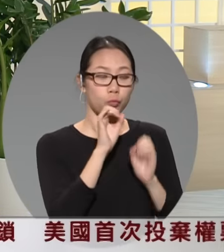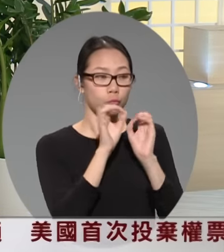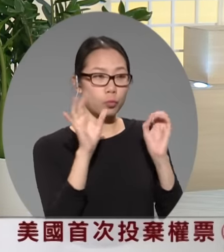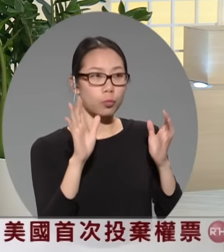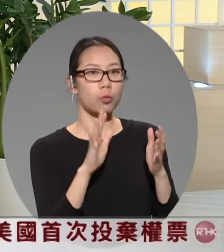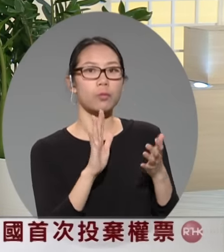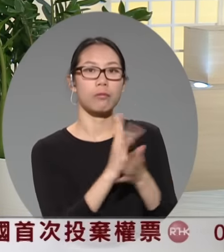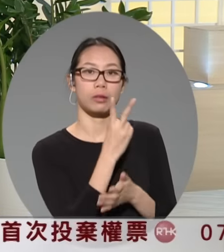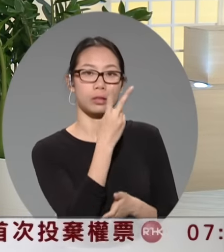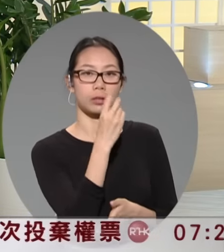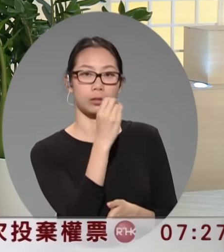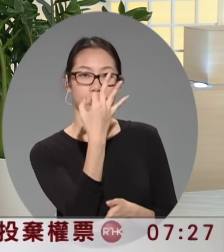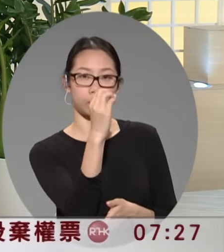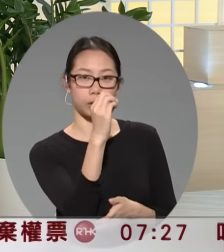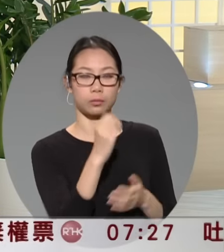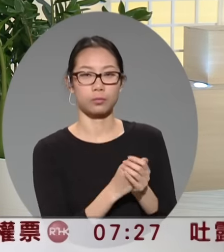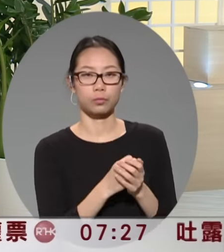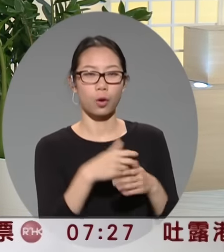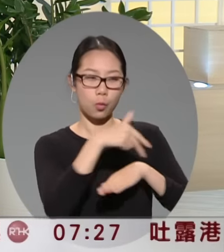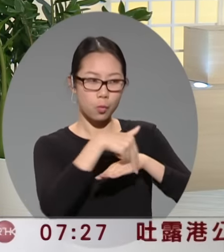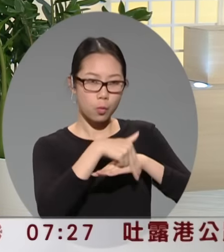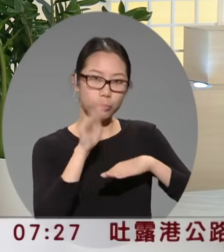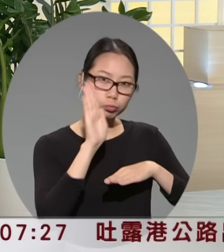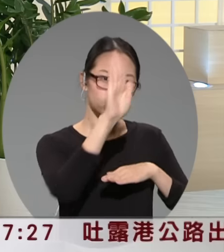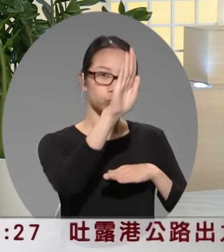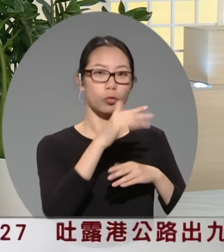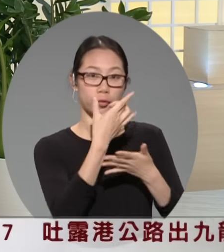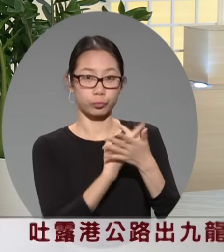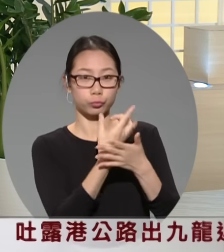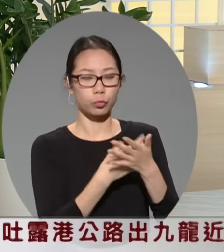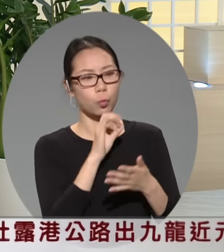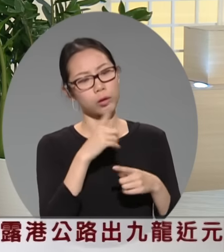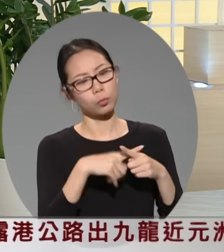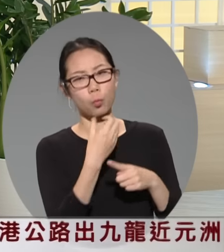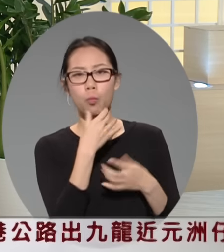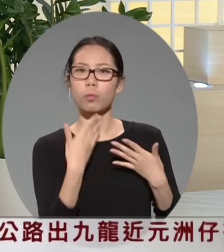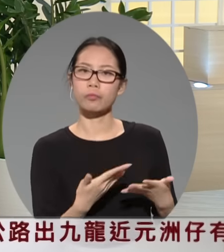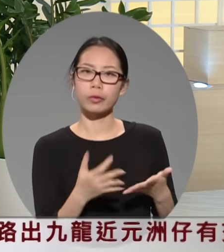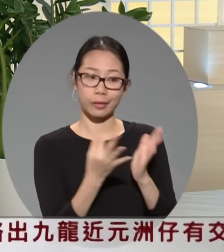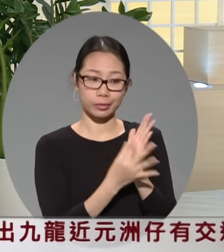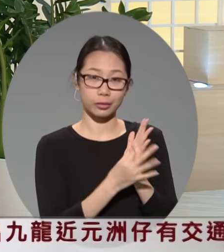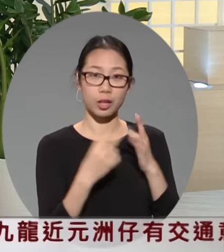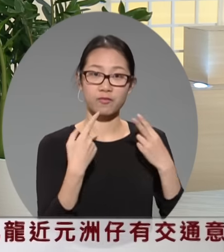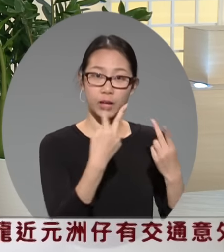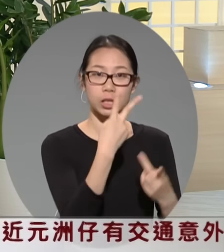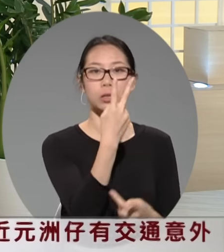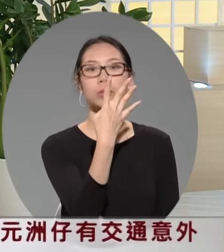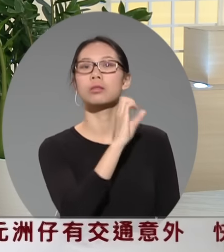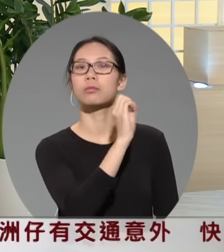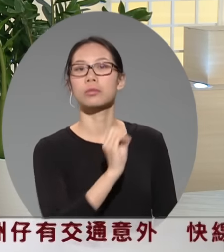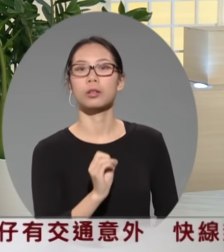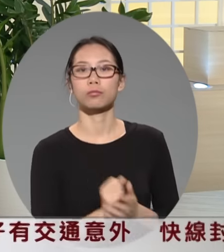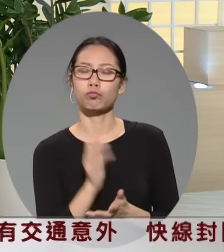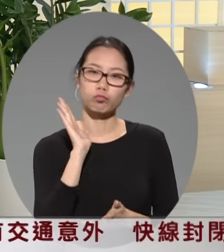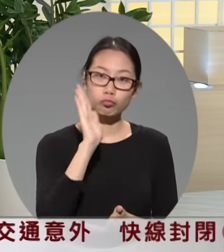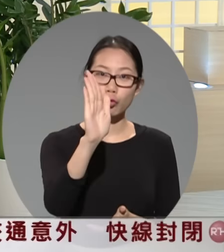了跨越2030年規劃遠景及策略，指出本港現時只發展了 24% 的土地，未來